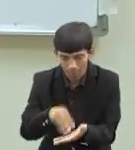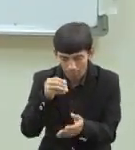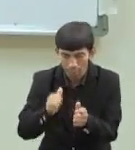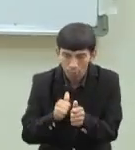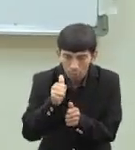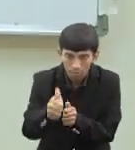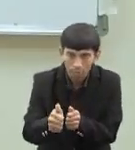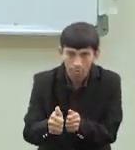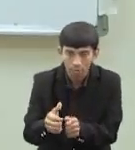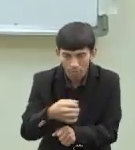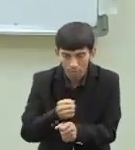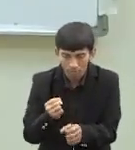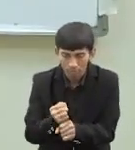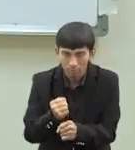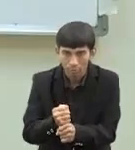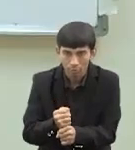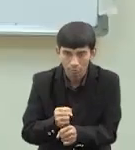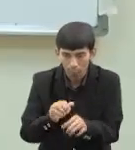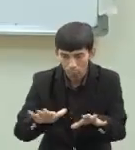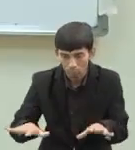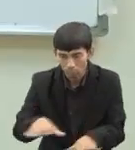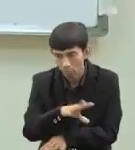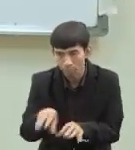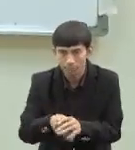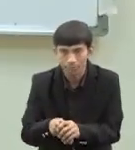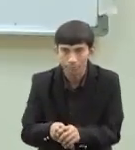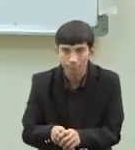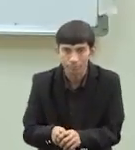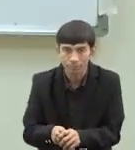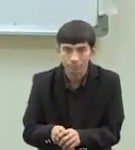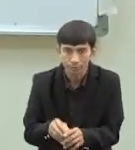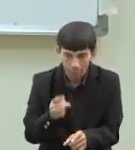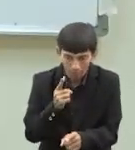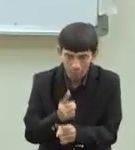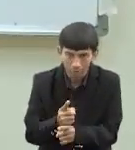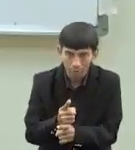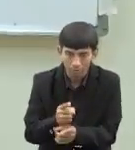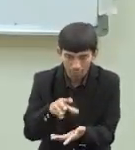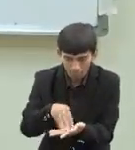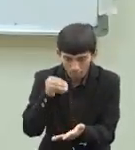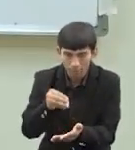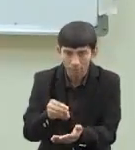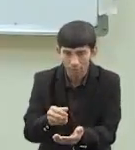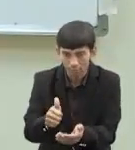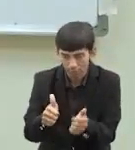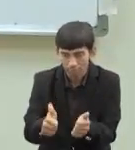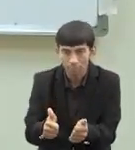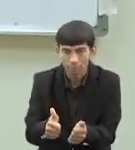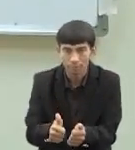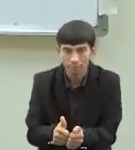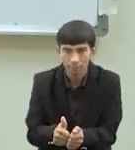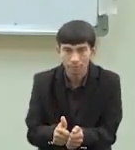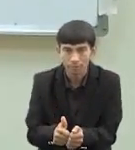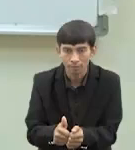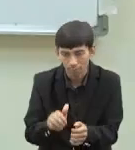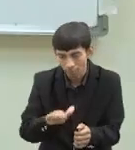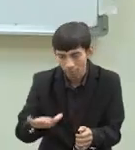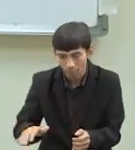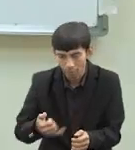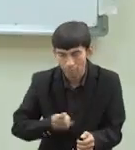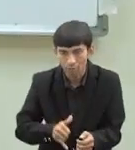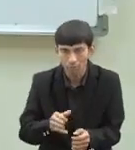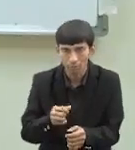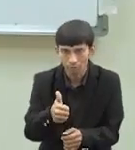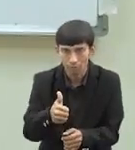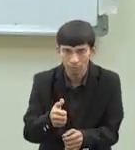riêng ở pi chấm ngay chúng mình đã cứ vô từ thưa à bạn group khnì là con nát thở thưa luôn chỉ sợ là ò chà hai thưa